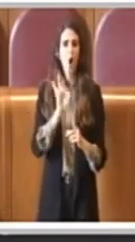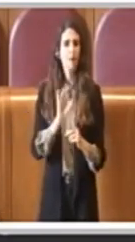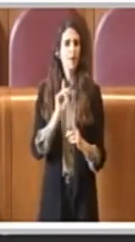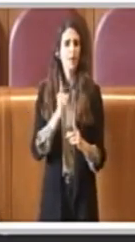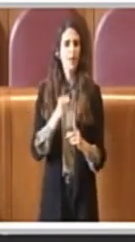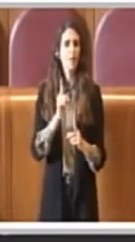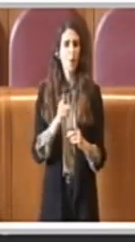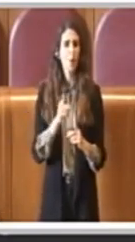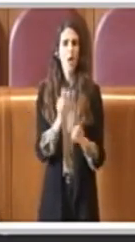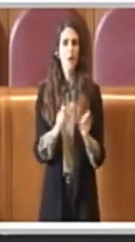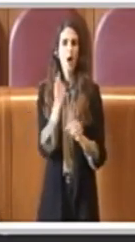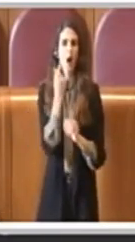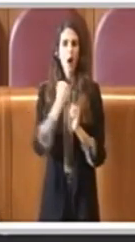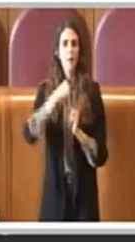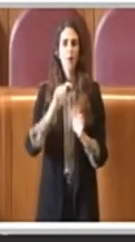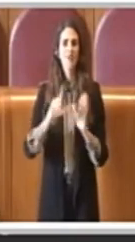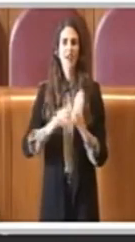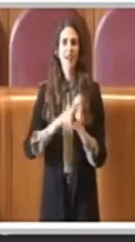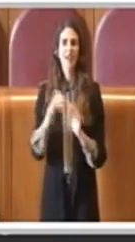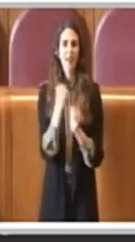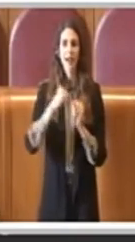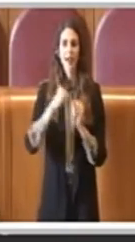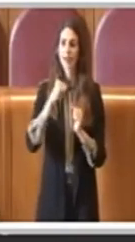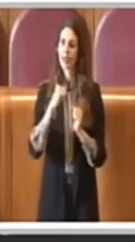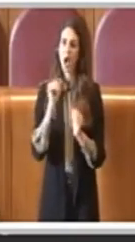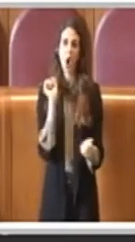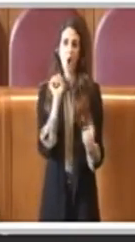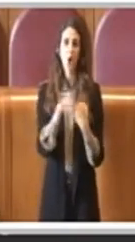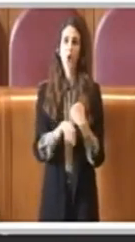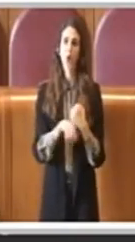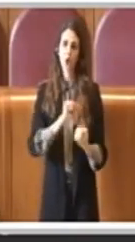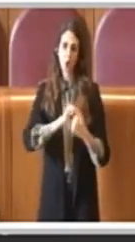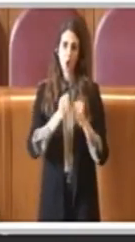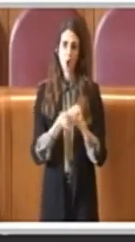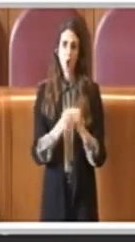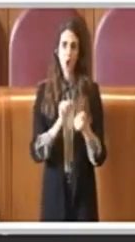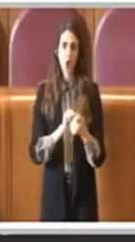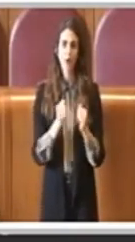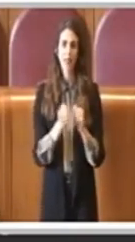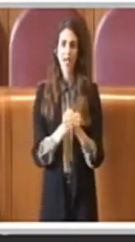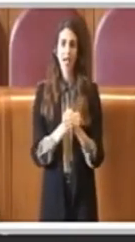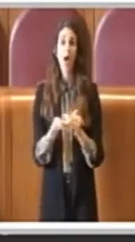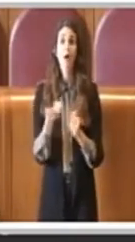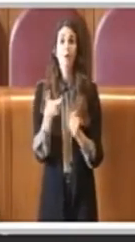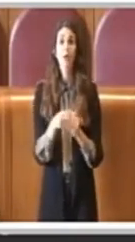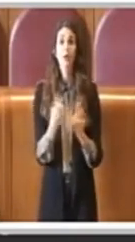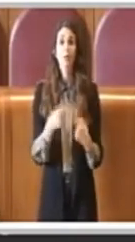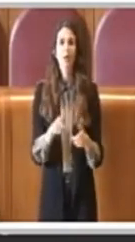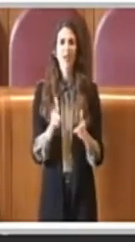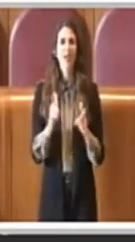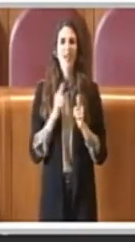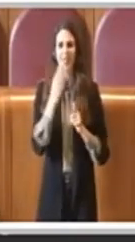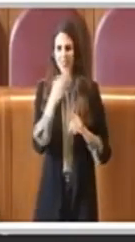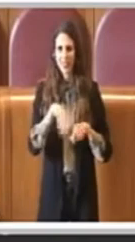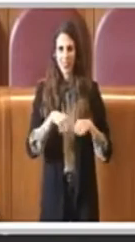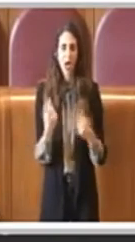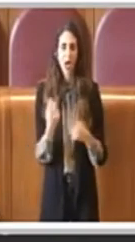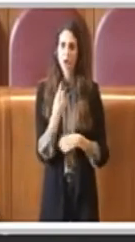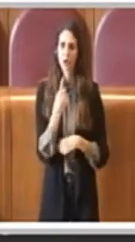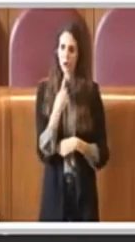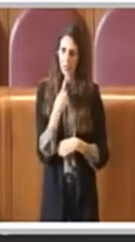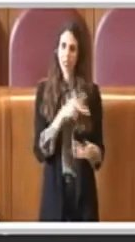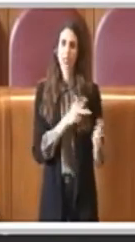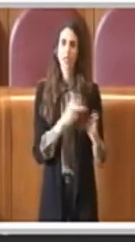fenomeno dell'abusivismo e dell'illegalità a danno degli operatori del trasporto pubblico non di linea e quindi a garantire più